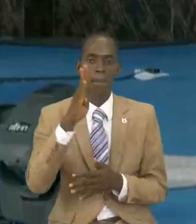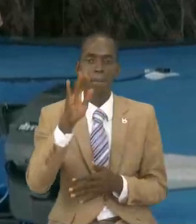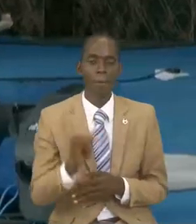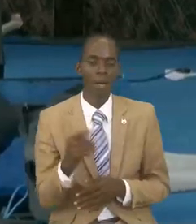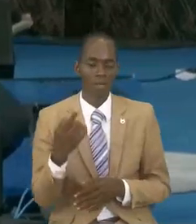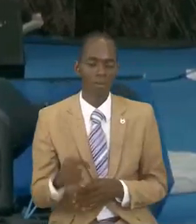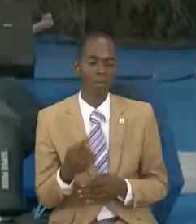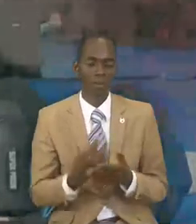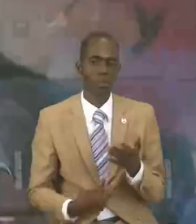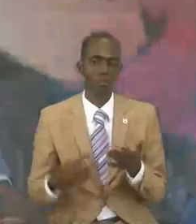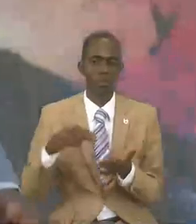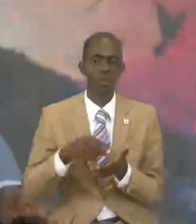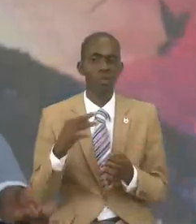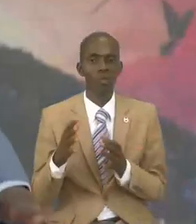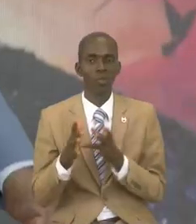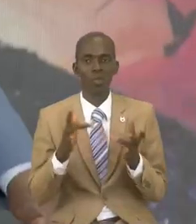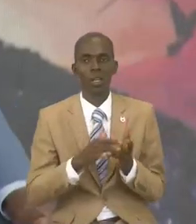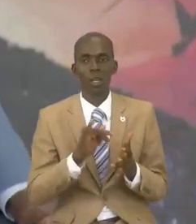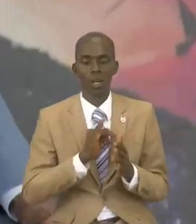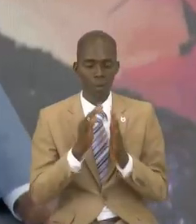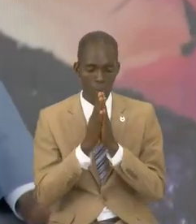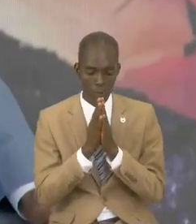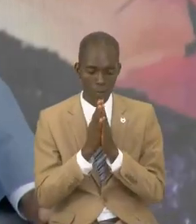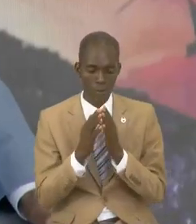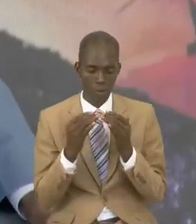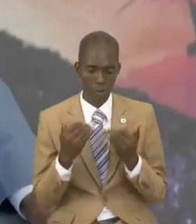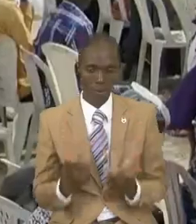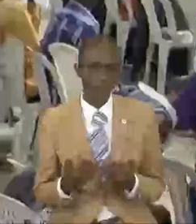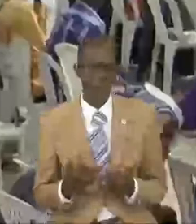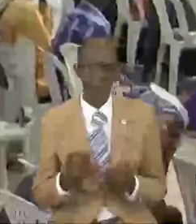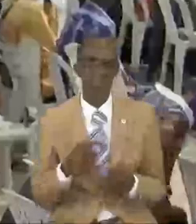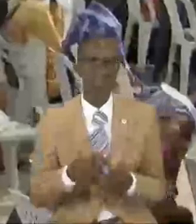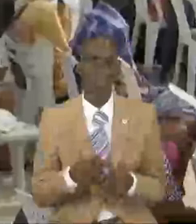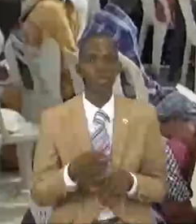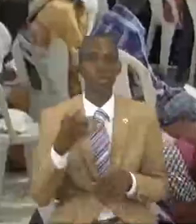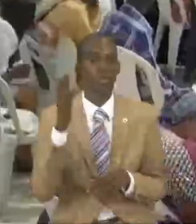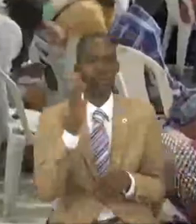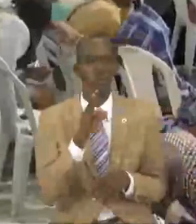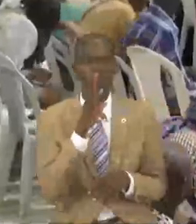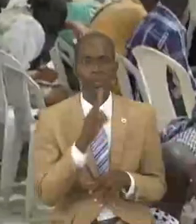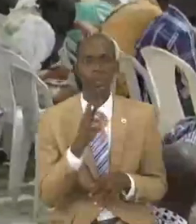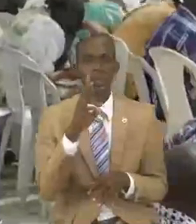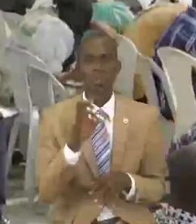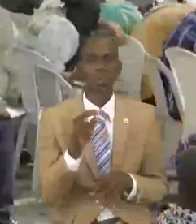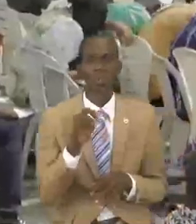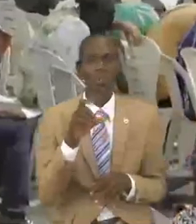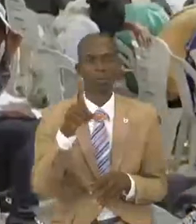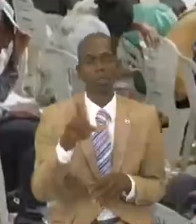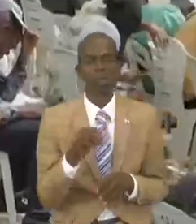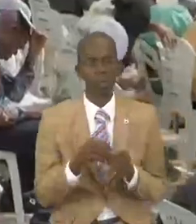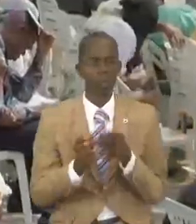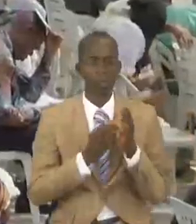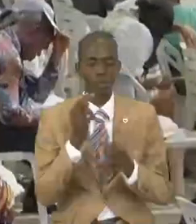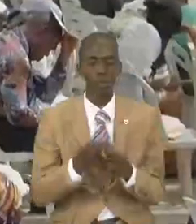la résurrection de Jésus-Christ. Et je prie que ce jour, qu'il y ait le renouvellement pour vous, dans